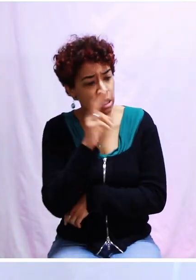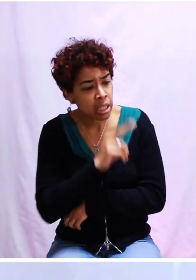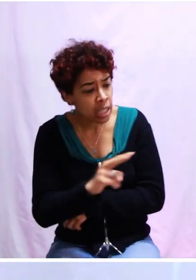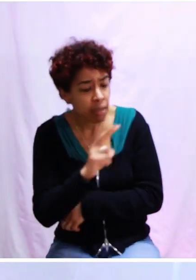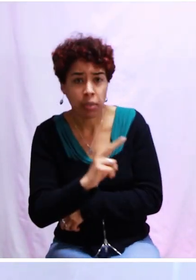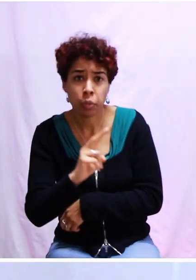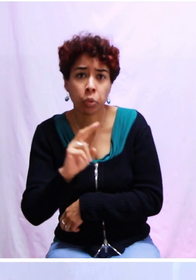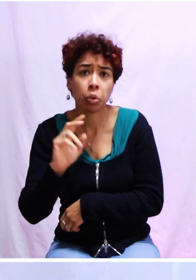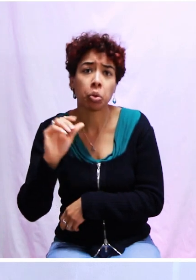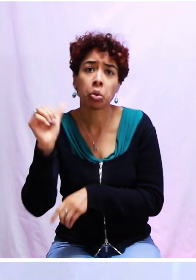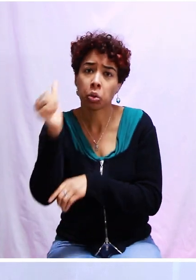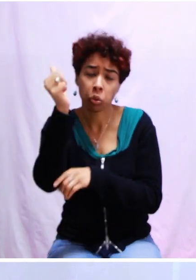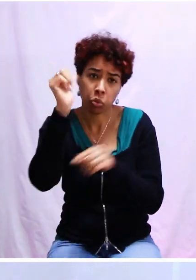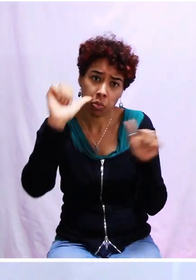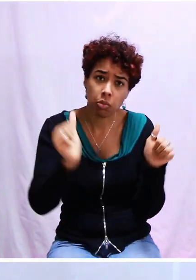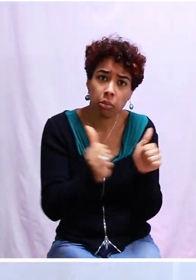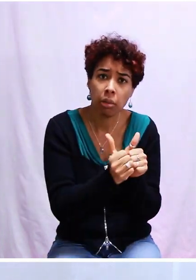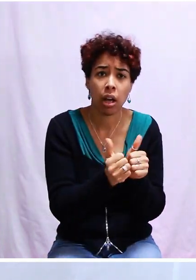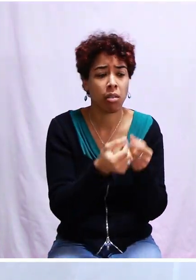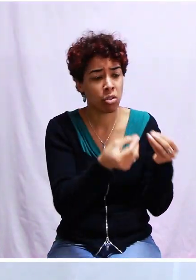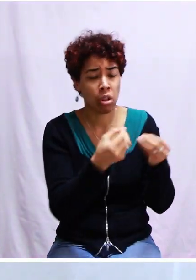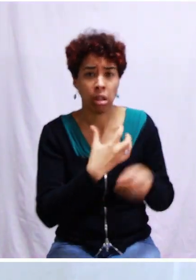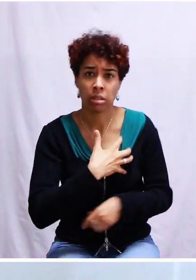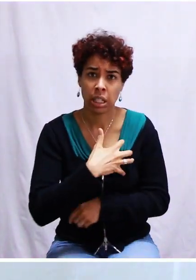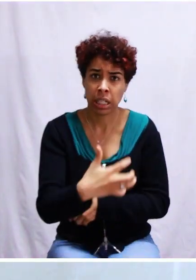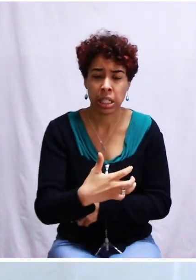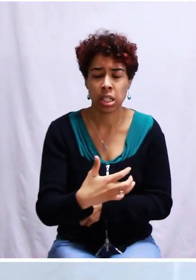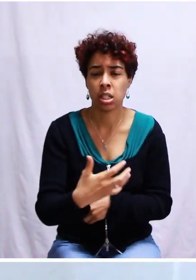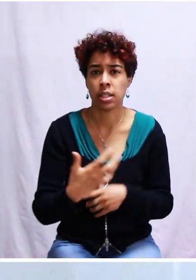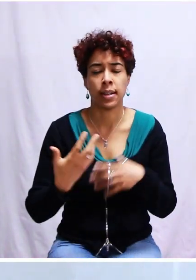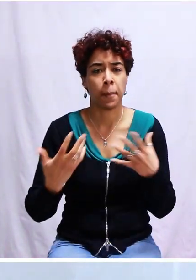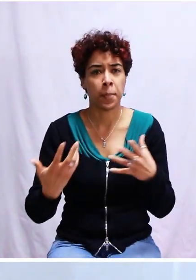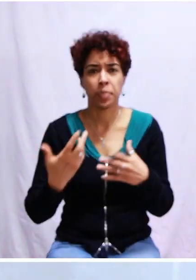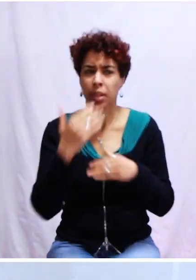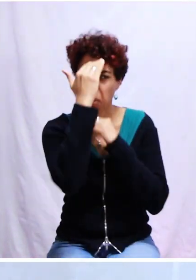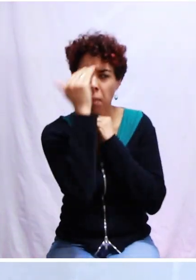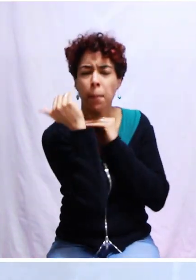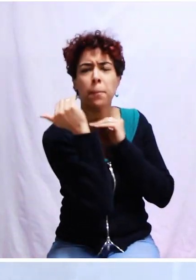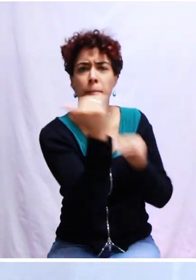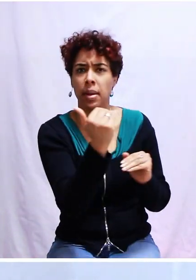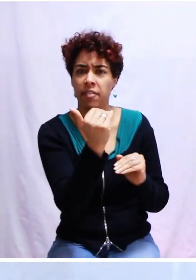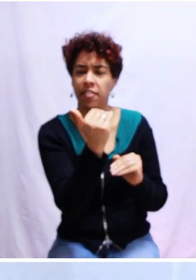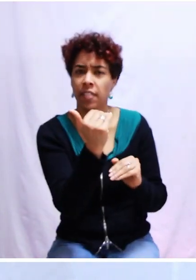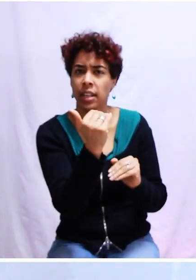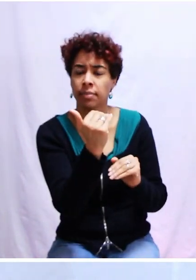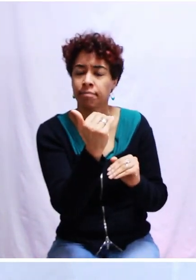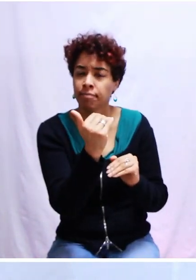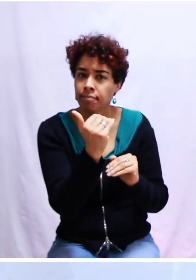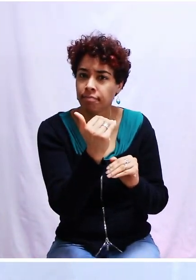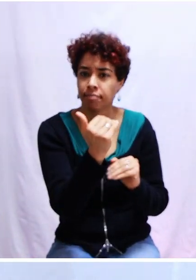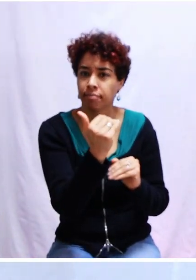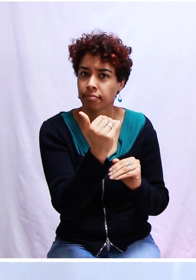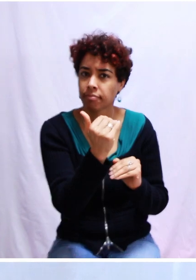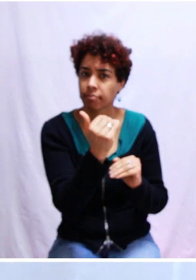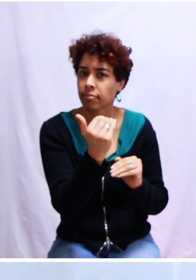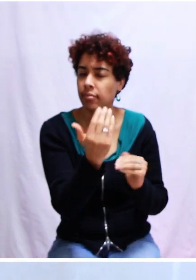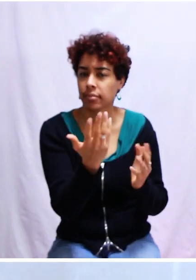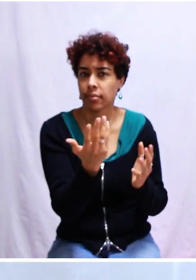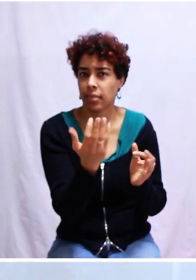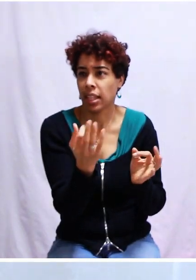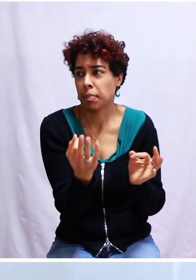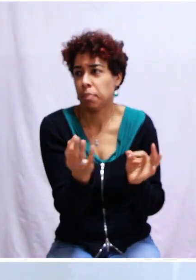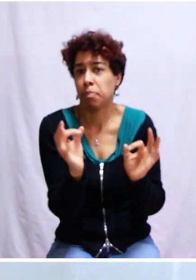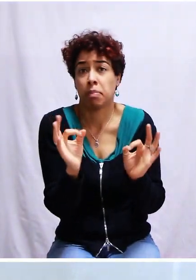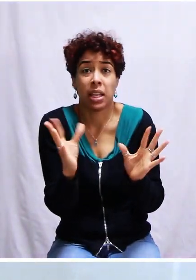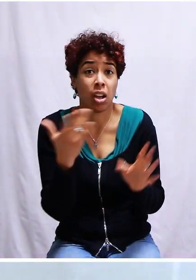vu que Dieu était avec lui, qui rendait prospère toute sa maison, en qui il avait placé une grande confiance. Voilà, c'était comme